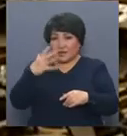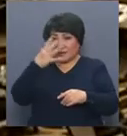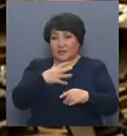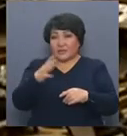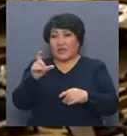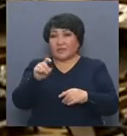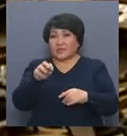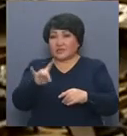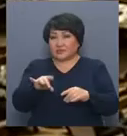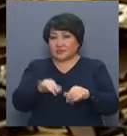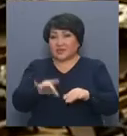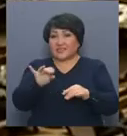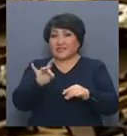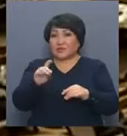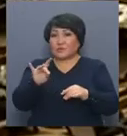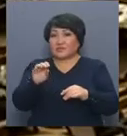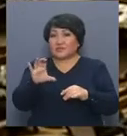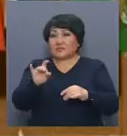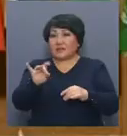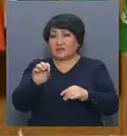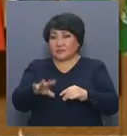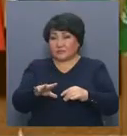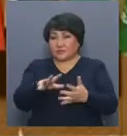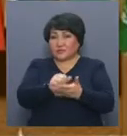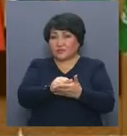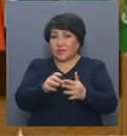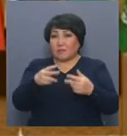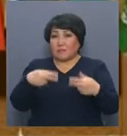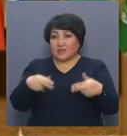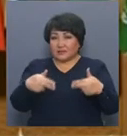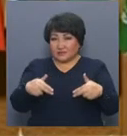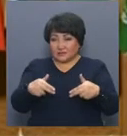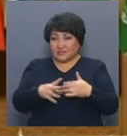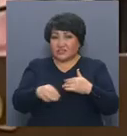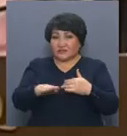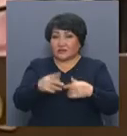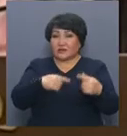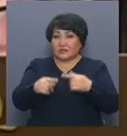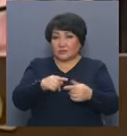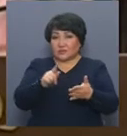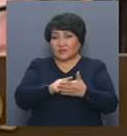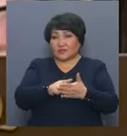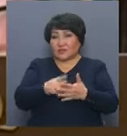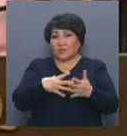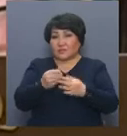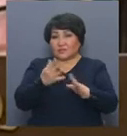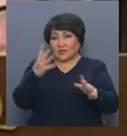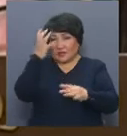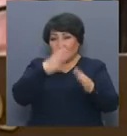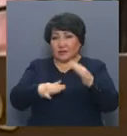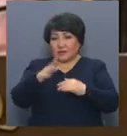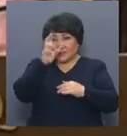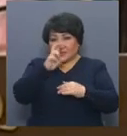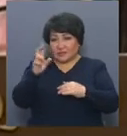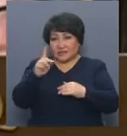Иерусалим 1967 жылы жаулап алған Палестинаның жерін қайтаруы тиіс. Өз кезегінде араб елдері Израильмен дипломатиялық